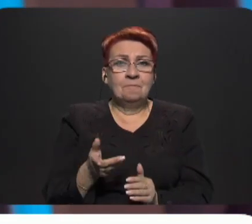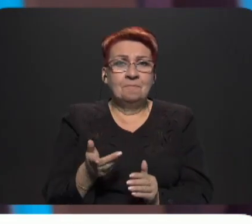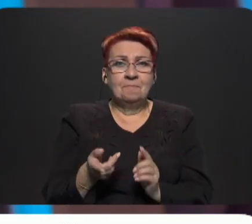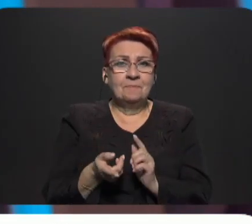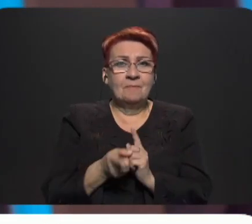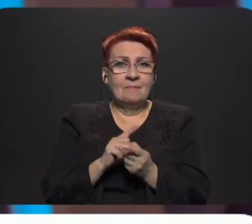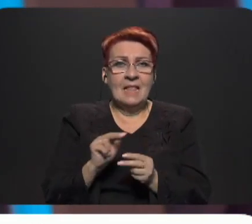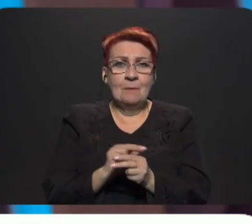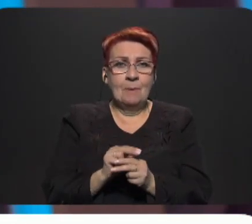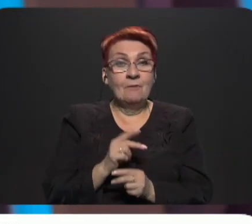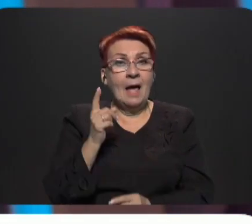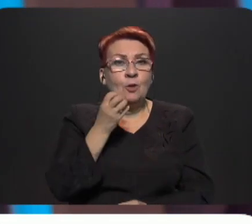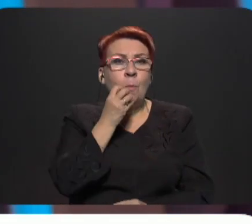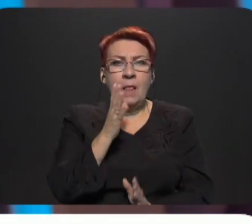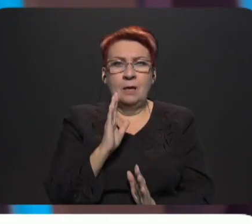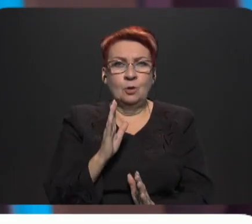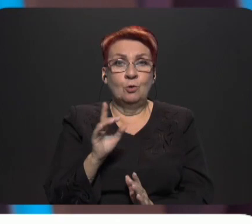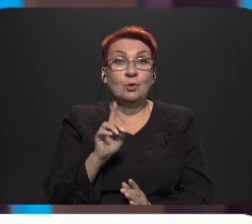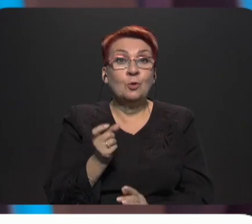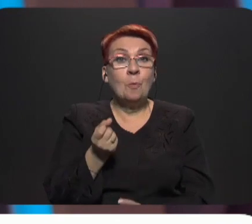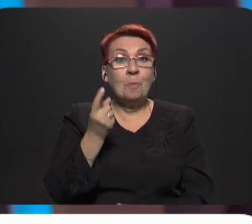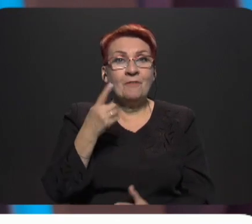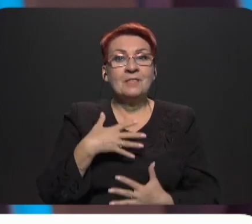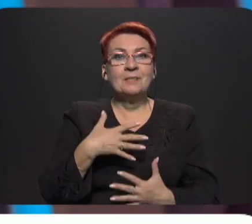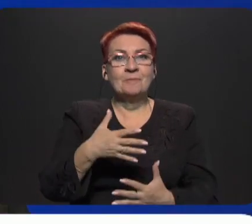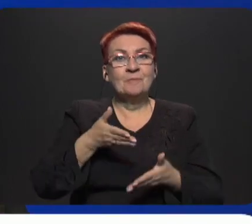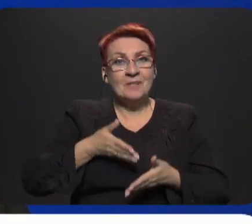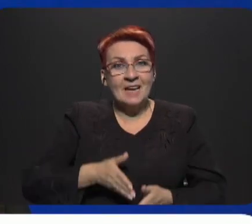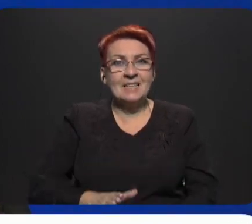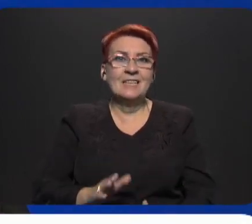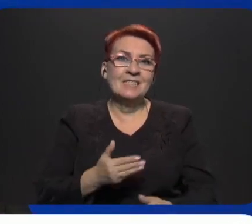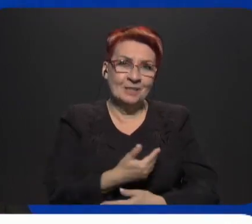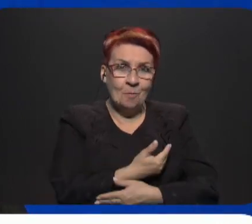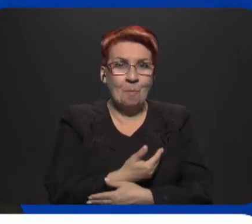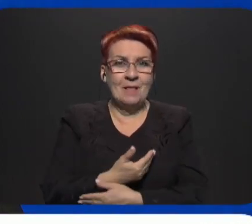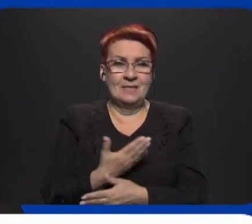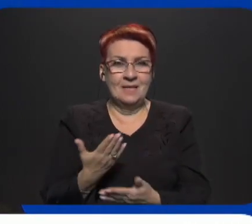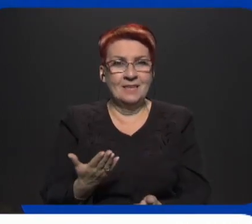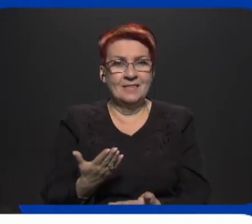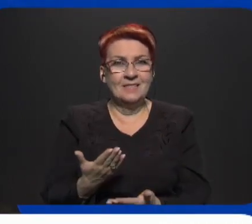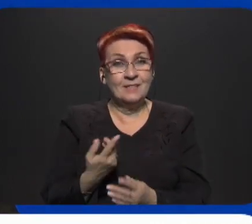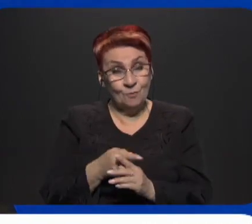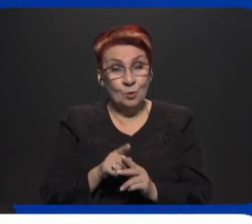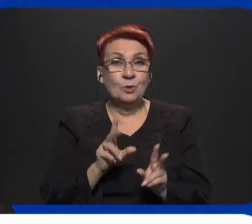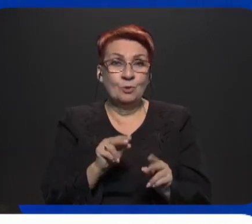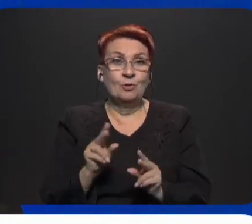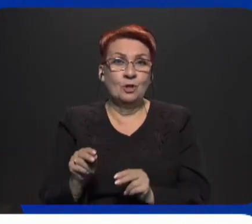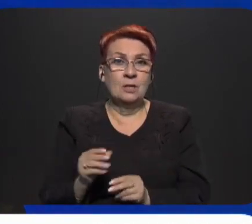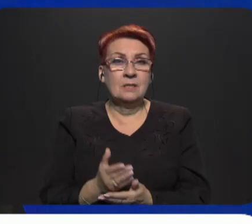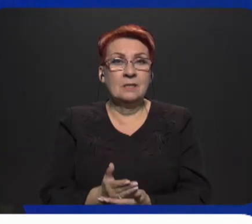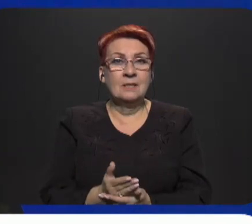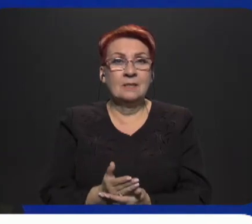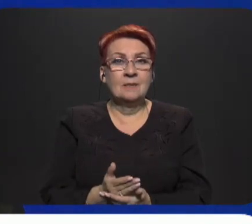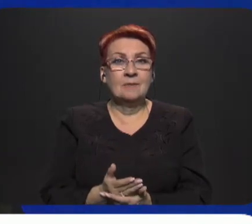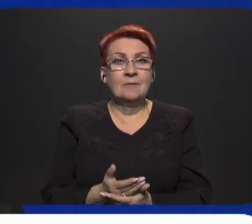только одно благо, что появился человек в этот мир. То есть в результате этого